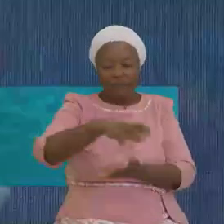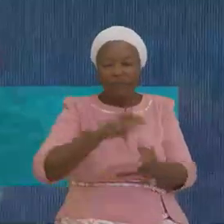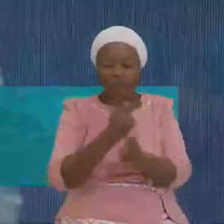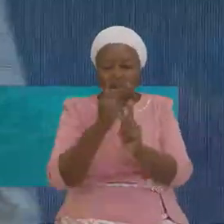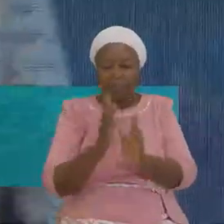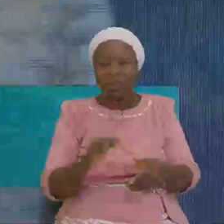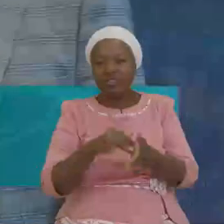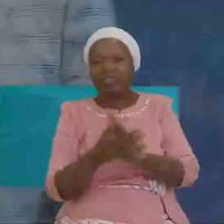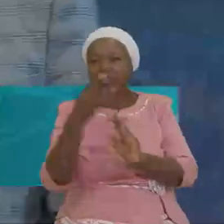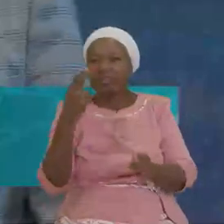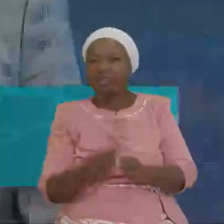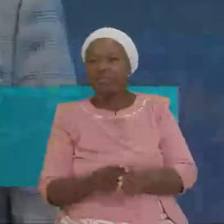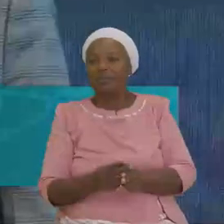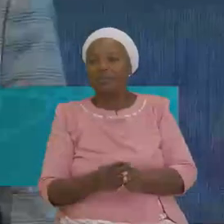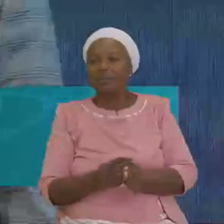infirmités.